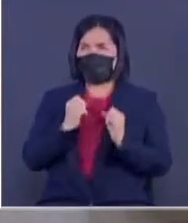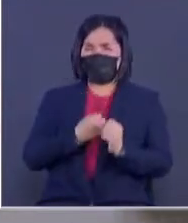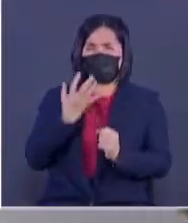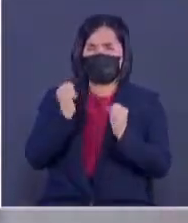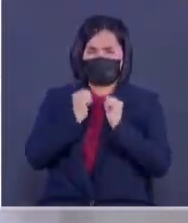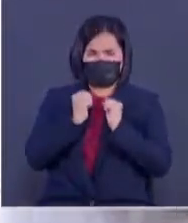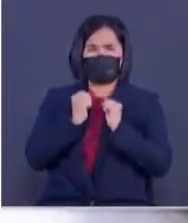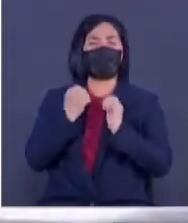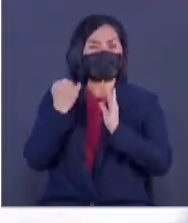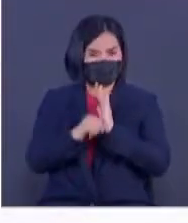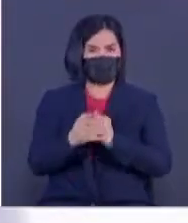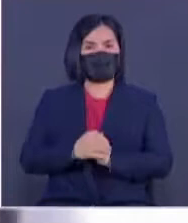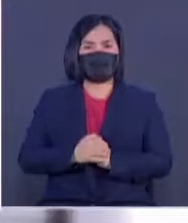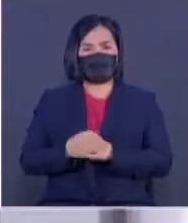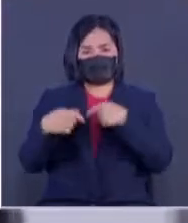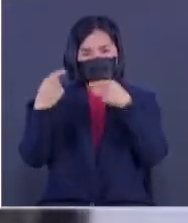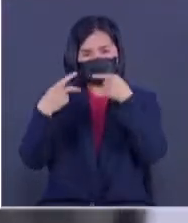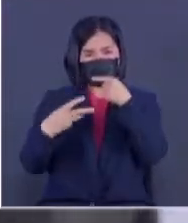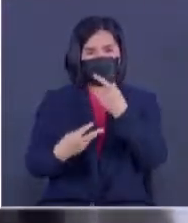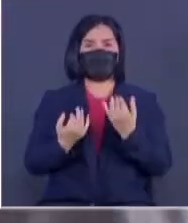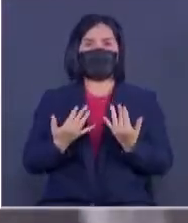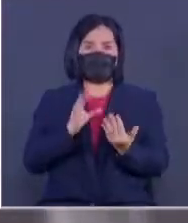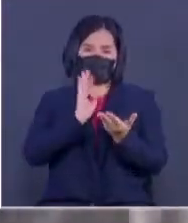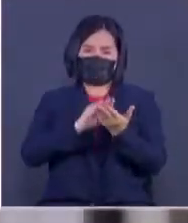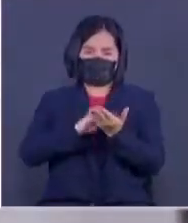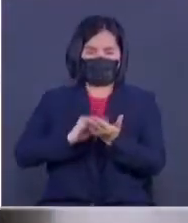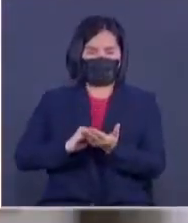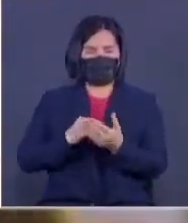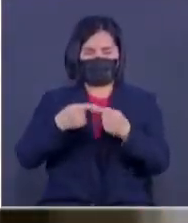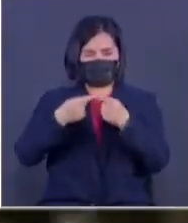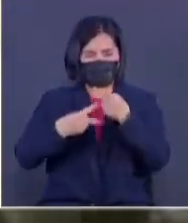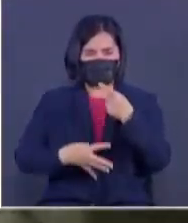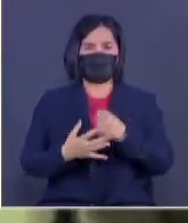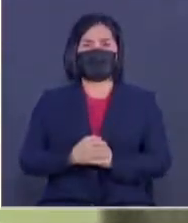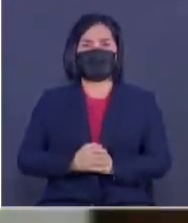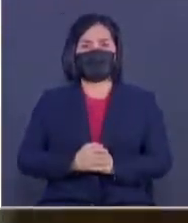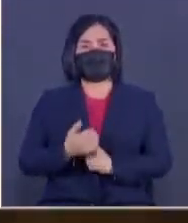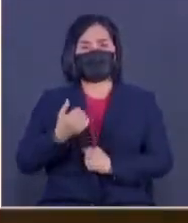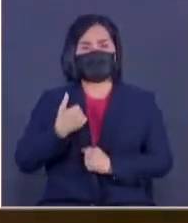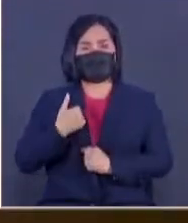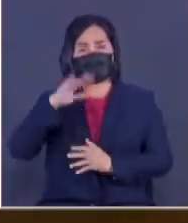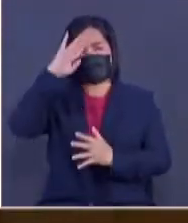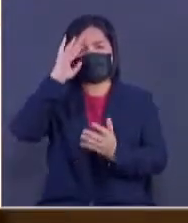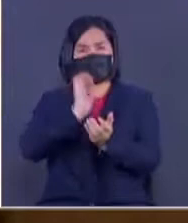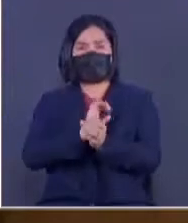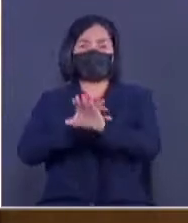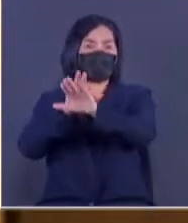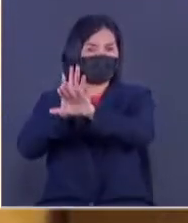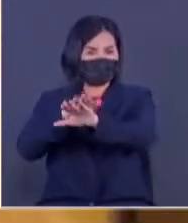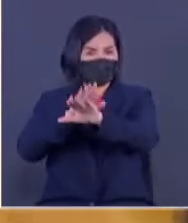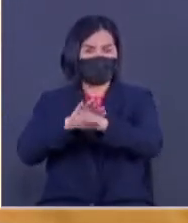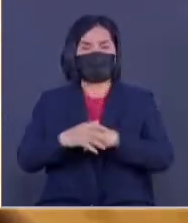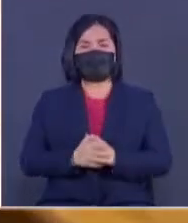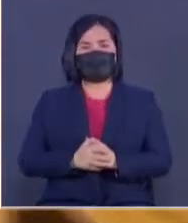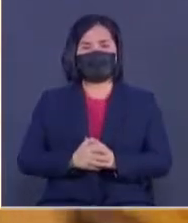กลัวแล้วก็ข้อหาอื่นๆก็อยู่ระหว่างการสืบสวนสอบสวนกันนะครับแล้วก็มีรายงานว่าพนักงานสอบสวนก็เรียกผู้เสียหายมาให้ป